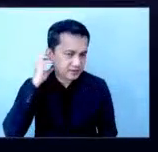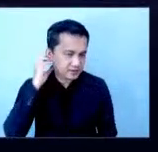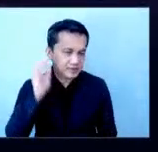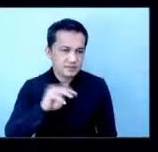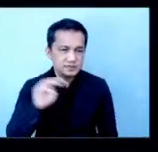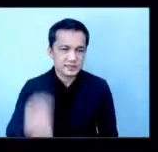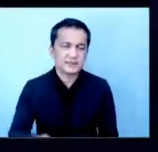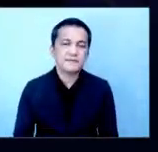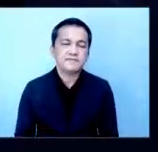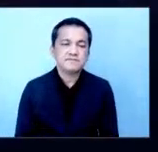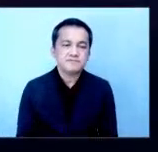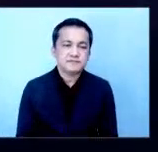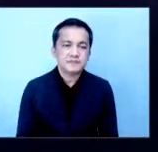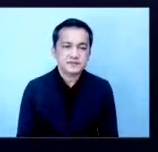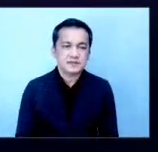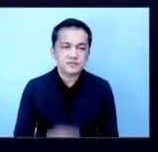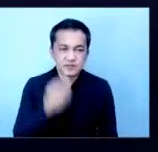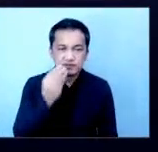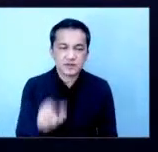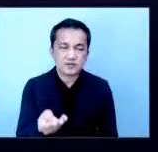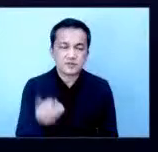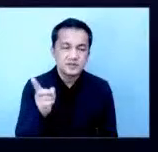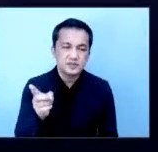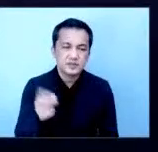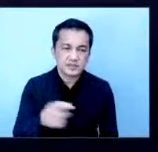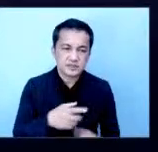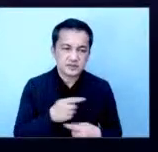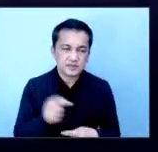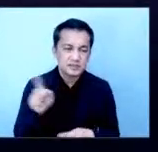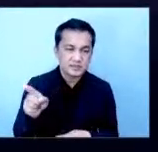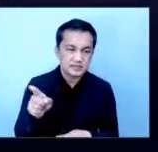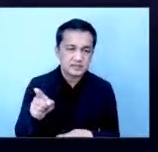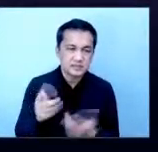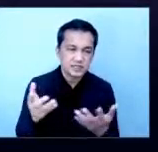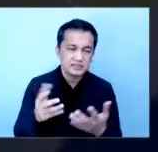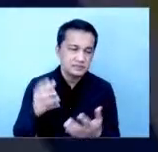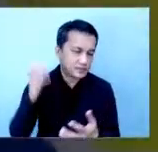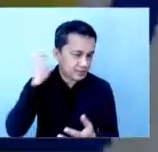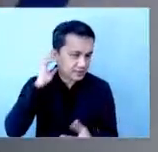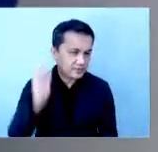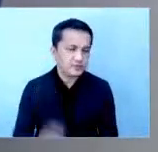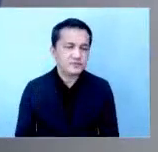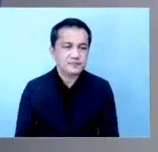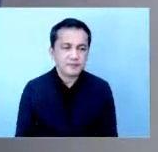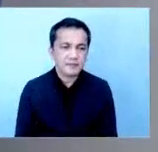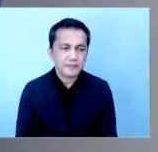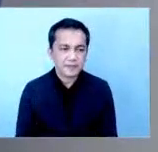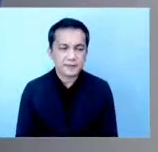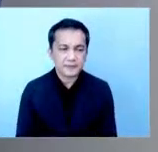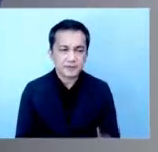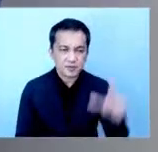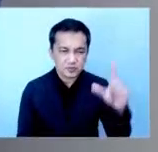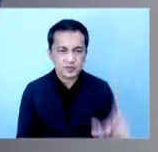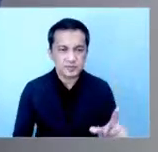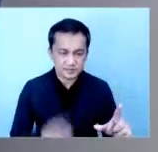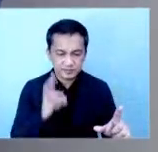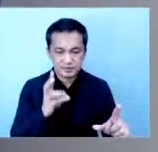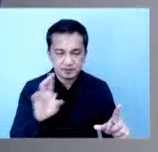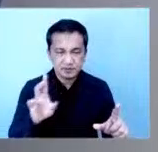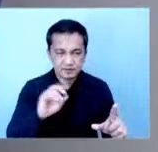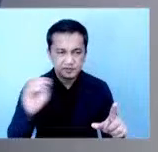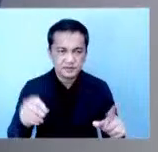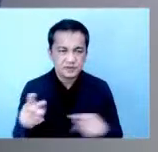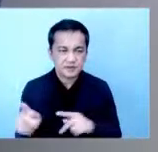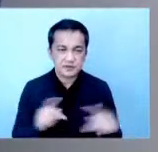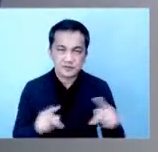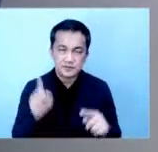Manila. Pinakakaunti naman ang nagtitiwala sa kanya sa Mindanao. Samantala, bumaba rin sa 67% ang performance